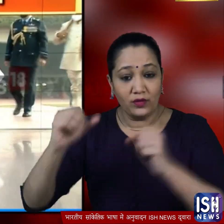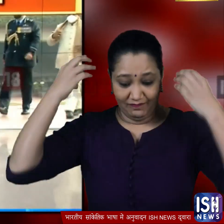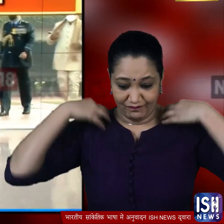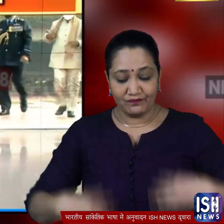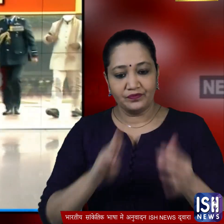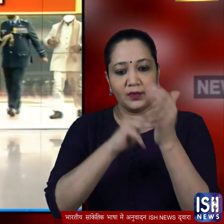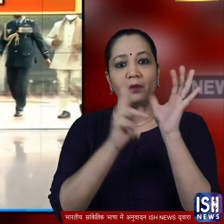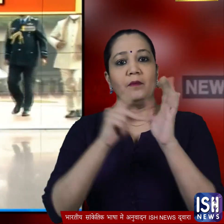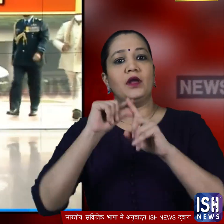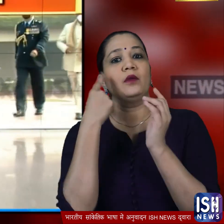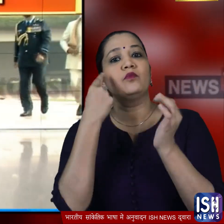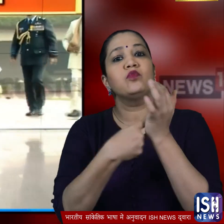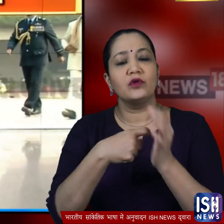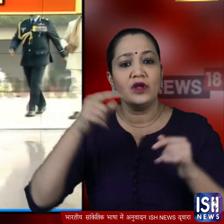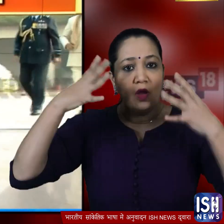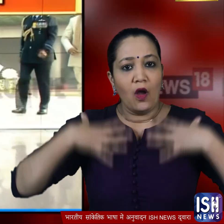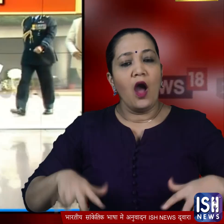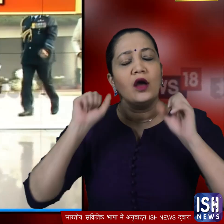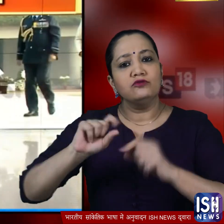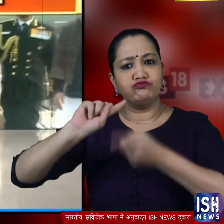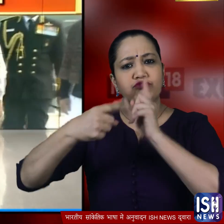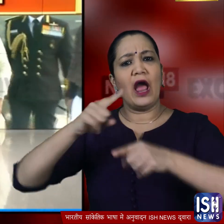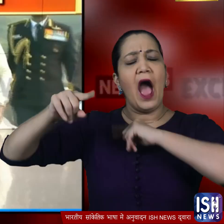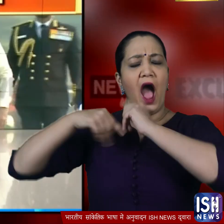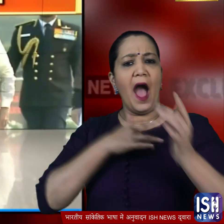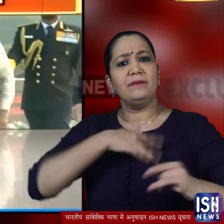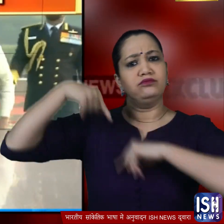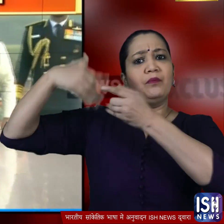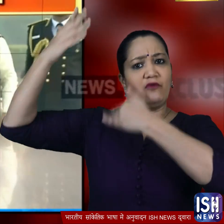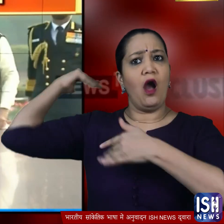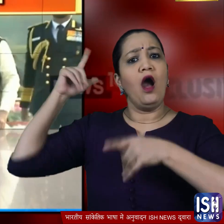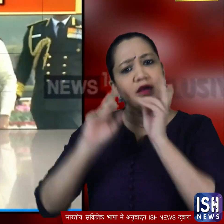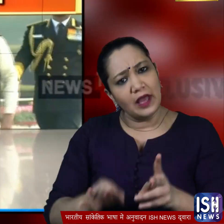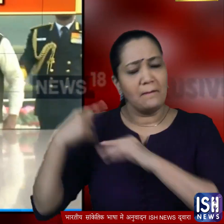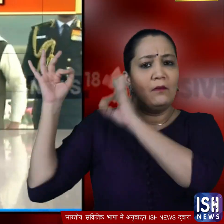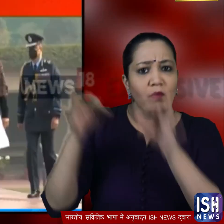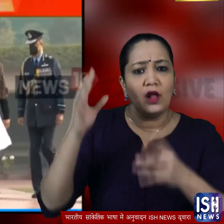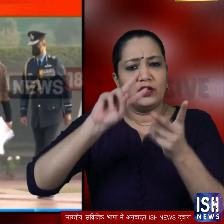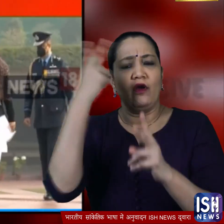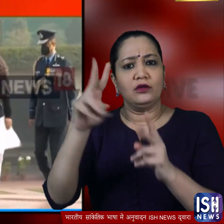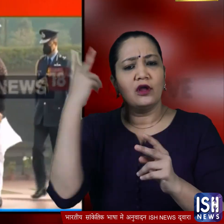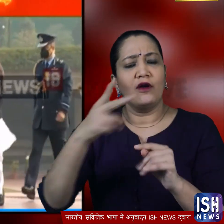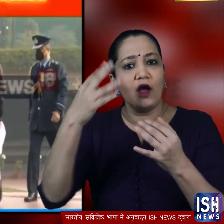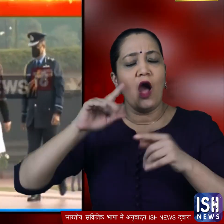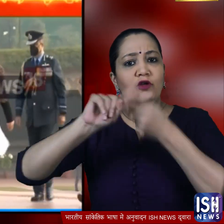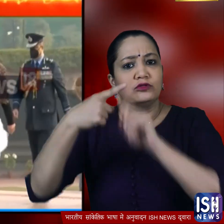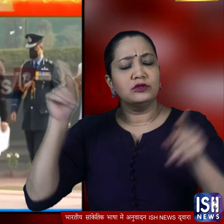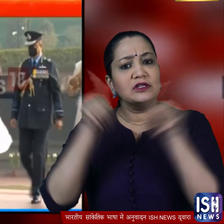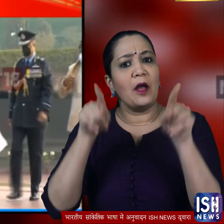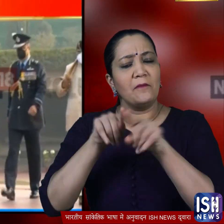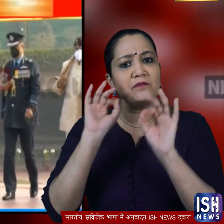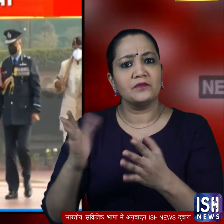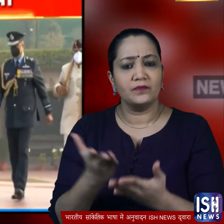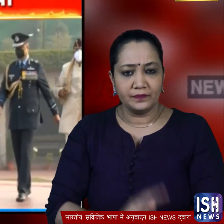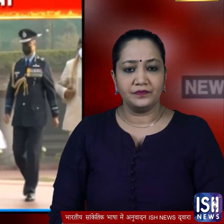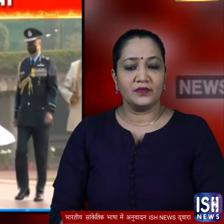पहना। प्रधानमंत्री गणतंत्र दिवस के मौके पर पारंपरिक वेशभूषा के लिए पहले भी चर्चा में रह चुके हैं। और 73वें